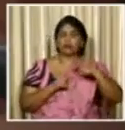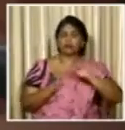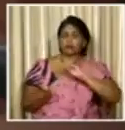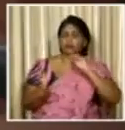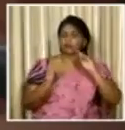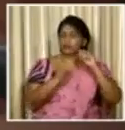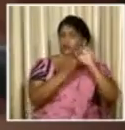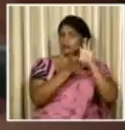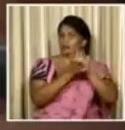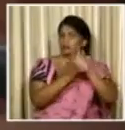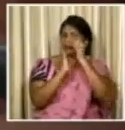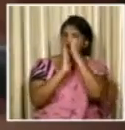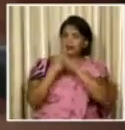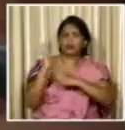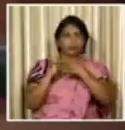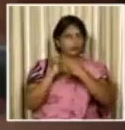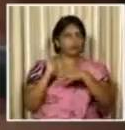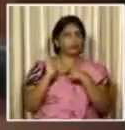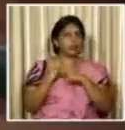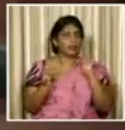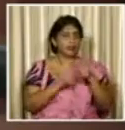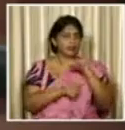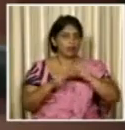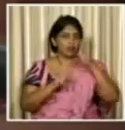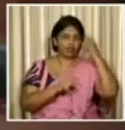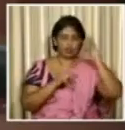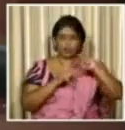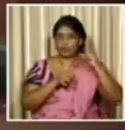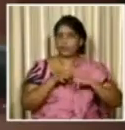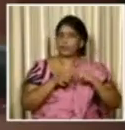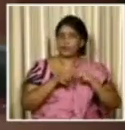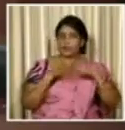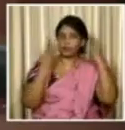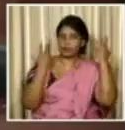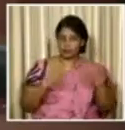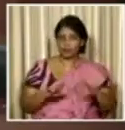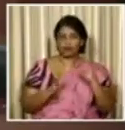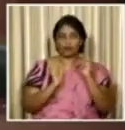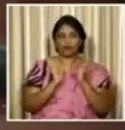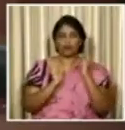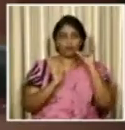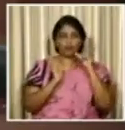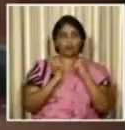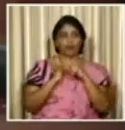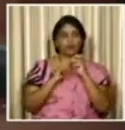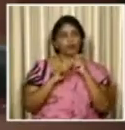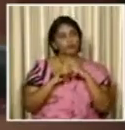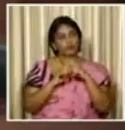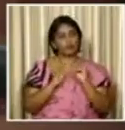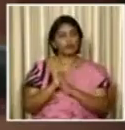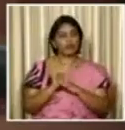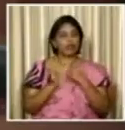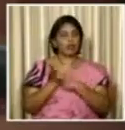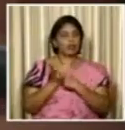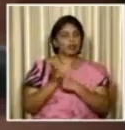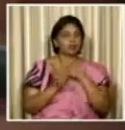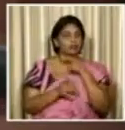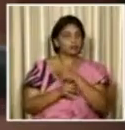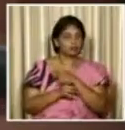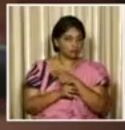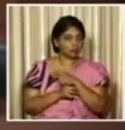තිබුණා. පෙළගස්සලා තිබුණා දින ක්‍රිකට් ආයතන පිළිබඳ ප්‍රශ්නේ අවසන් කරන්න කෝප් සභාව. හැබැයි රංජිත් බණ්ඩාරගේ ප්‍රශ්න